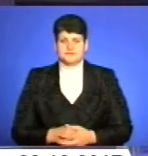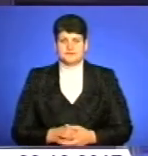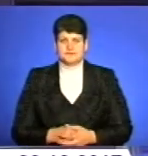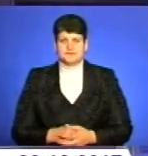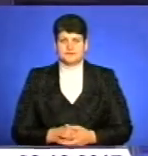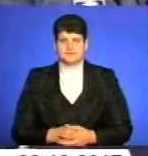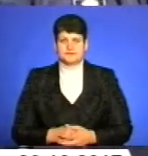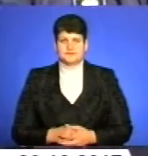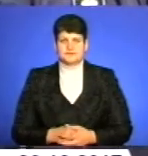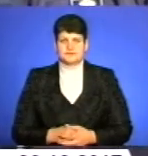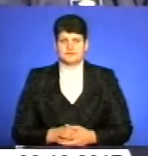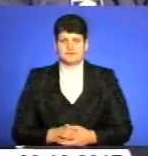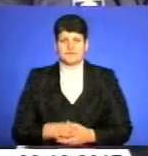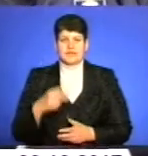Сарабун.